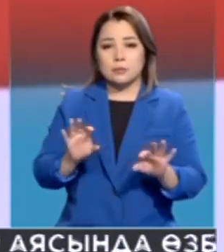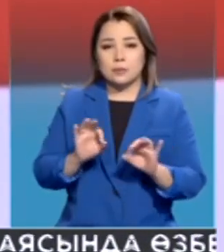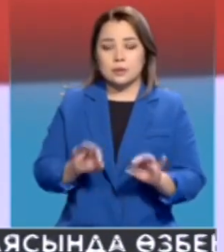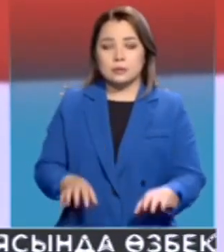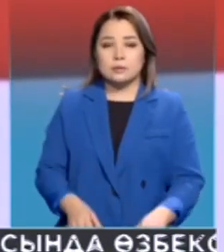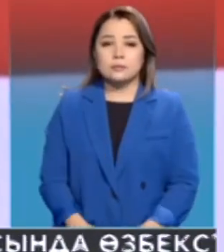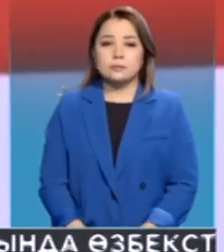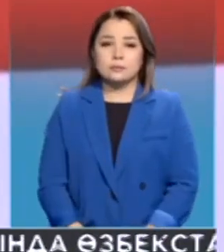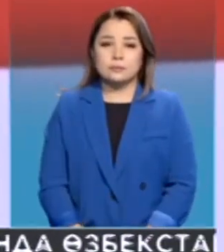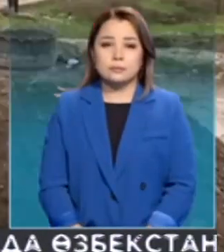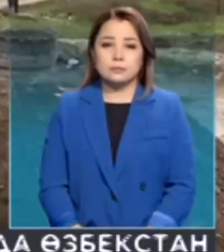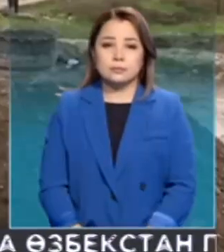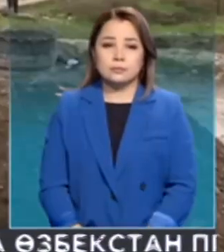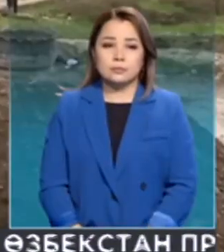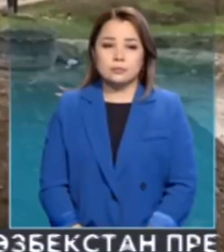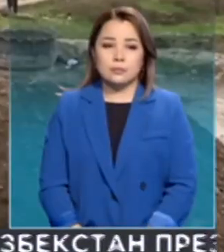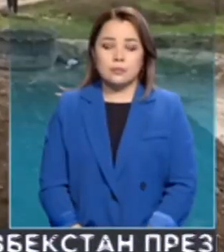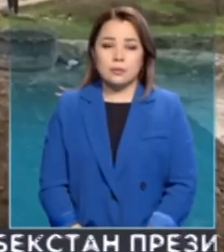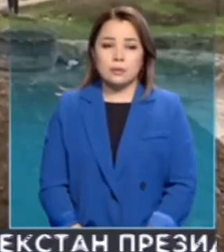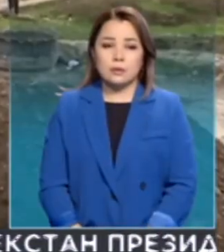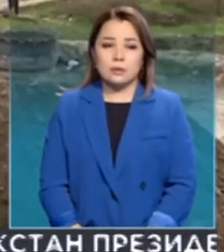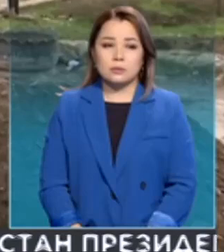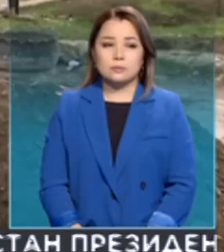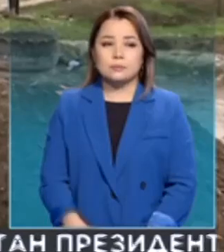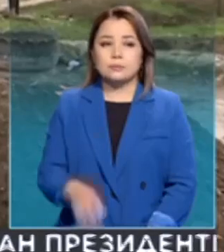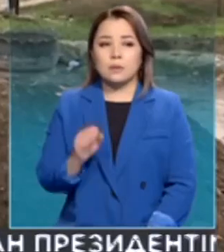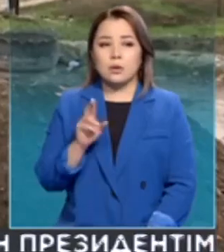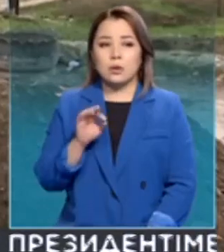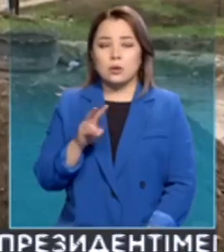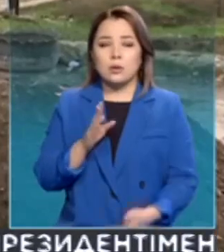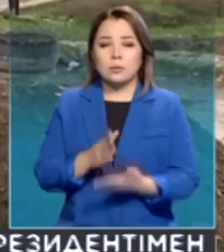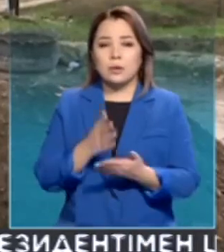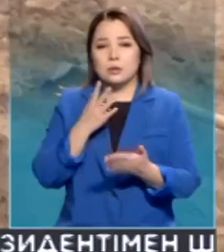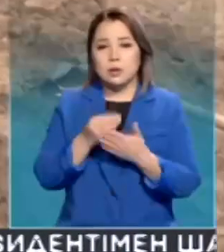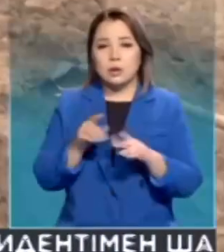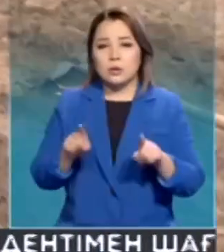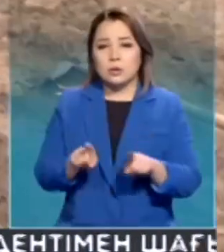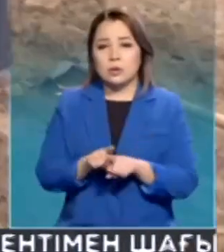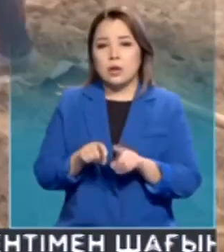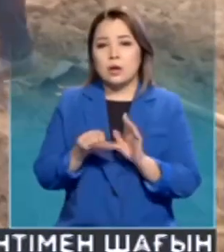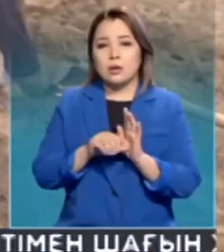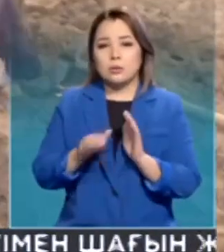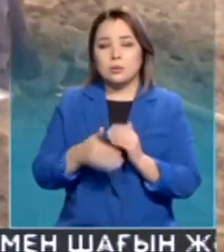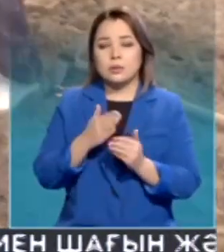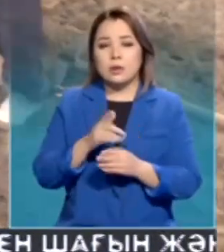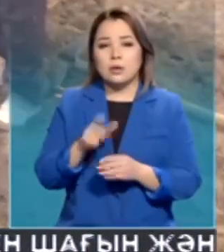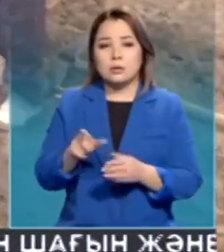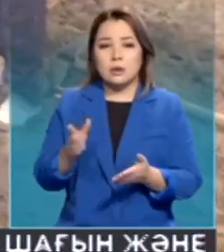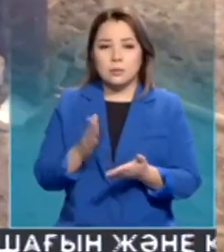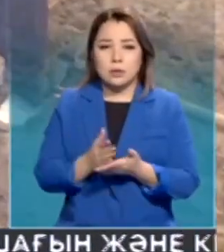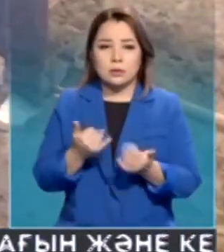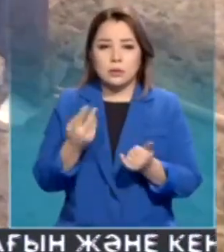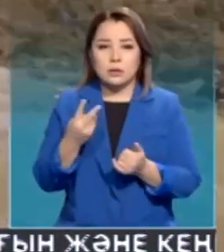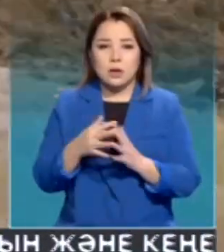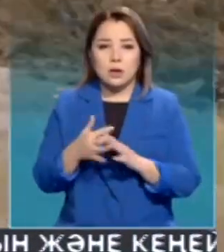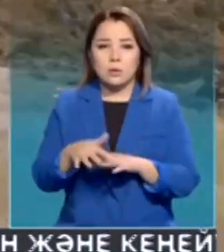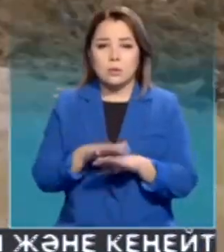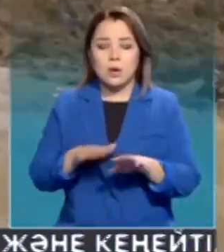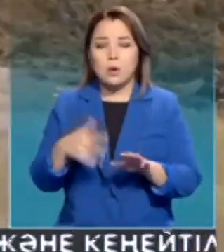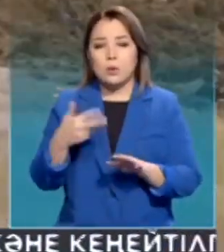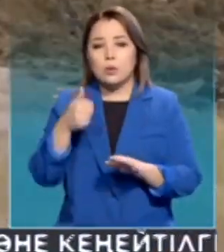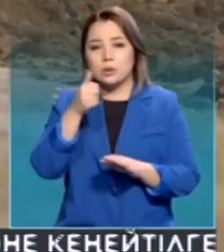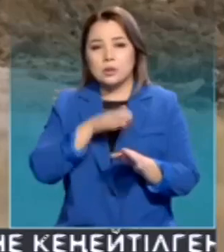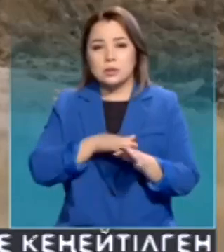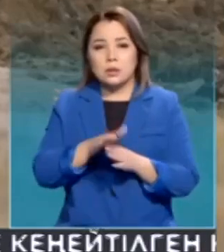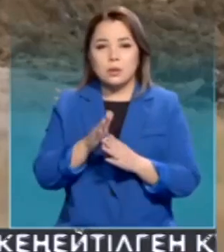тарқатады. Келес ауданына қарасты Ақжол мен Қауыншы елді мекендерінде 6000-нан аса халық бар. Бірақ екі ауылдың жұрты 30 жылдан